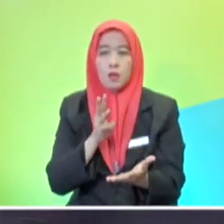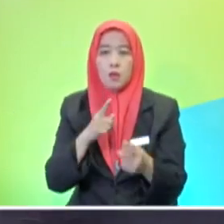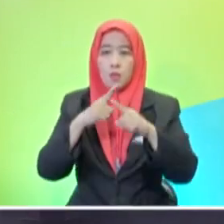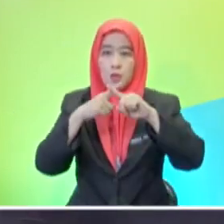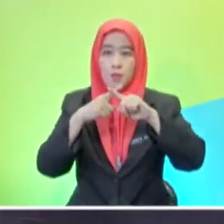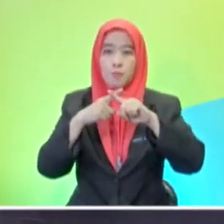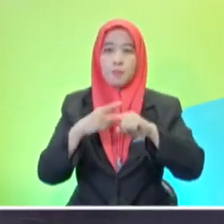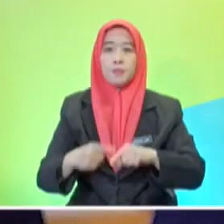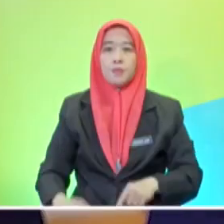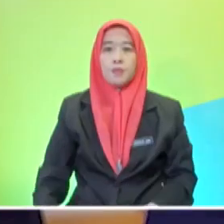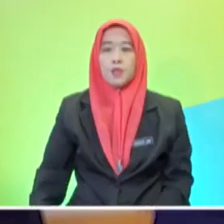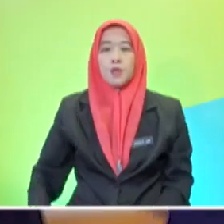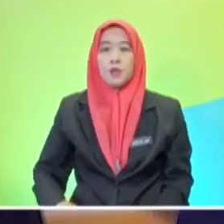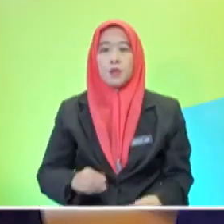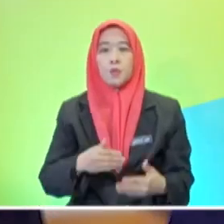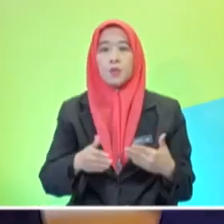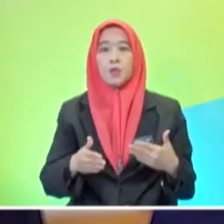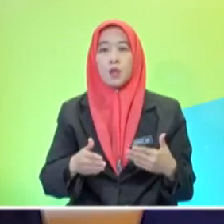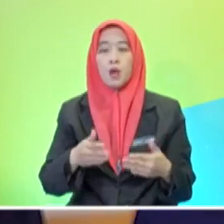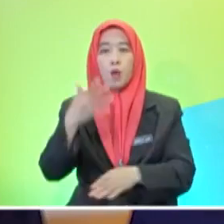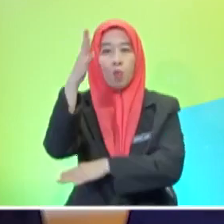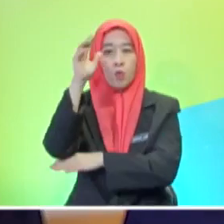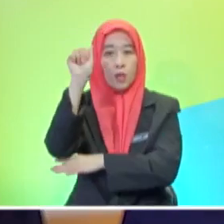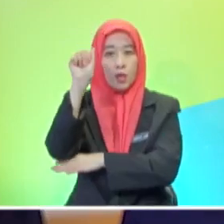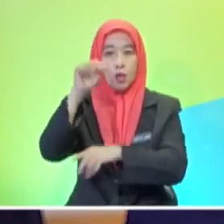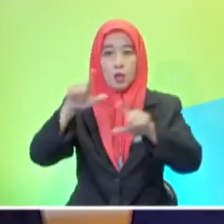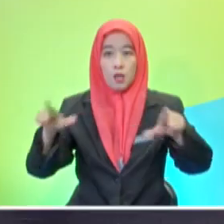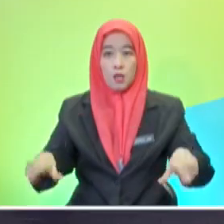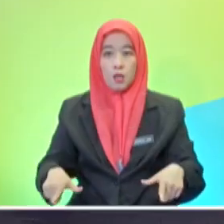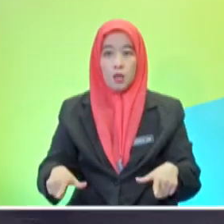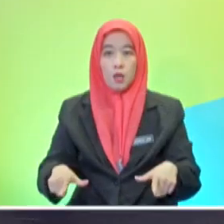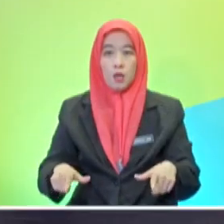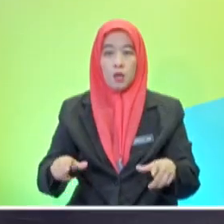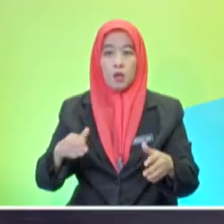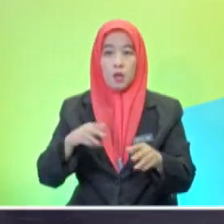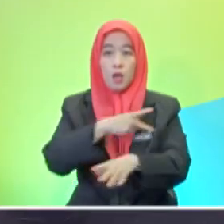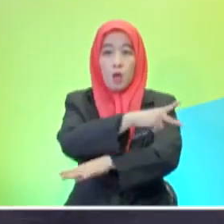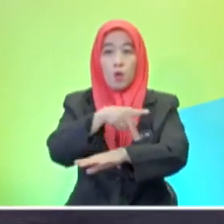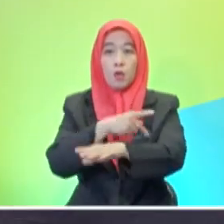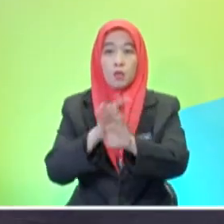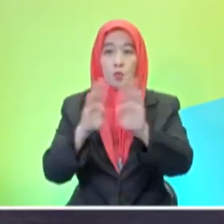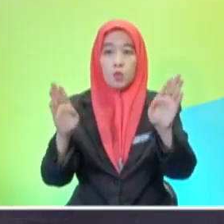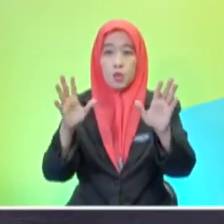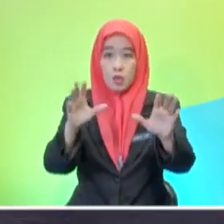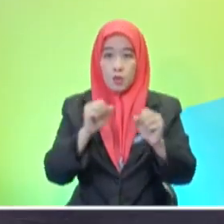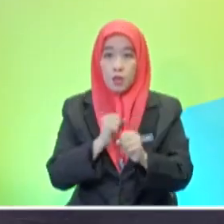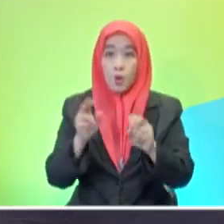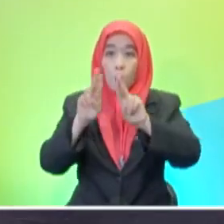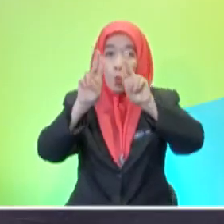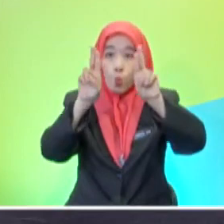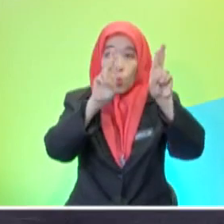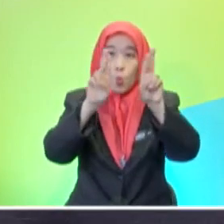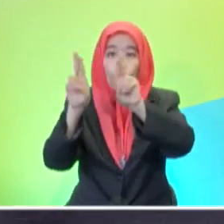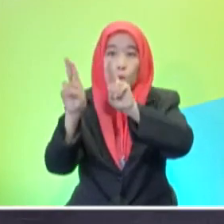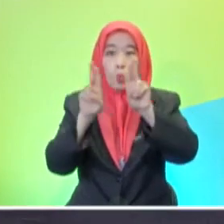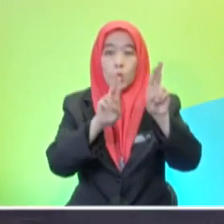Pangkah. Betul. Ha, okay. Kemudian, pokok A diletakkan di kawasan yang terbuka. Dapat tak udara? Dapat, cikgu. Ha, ha, dapat. Macam